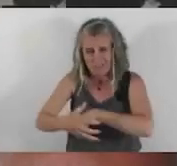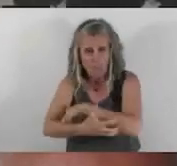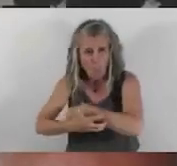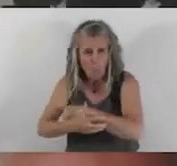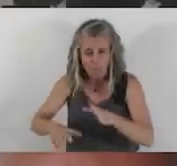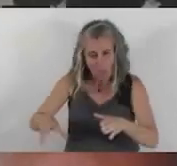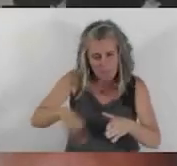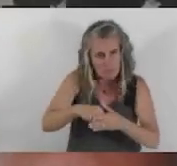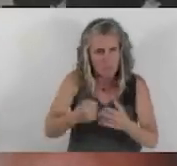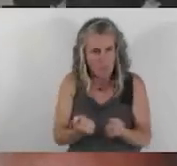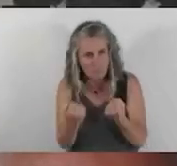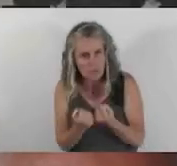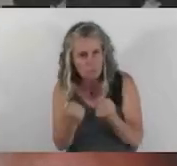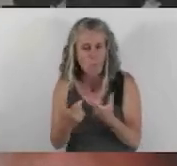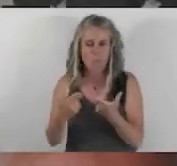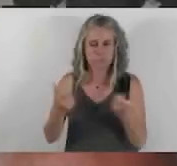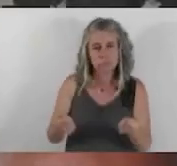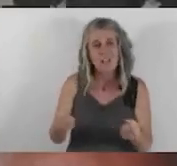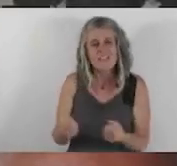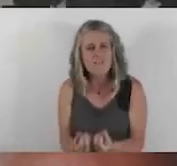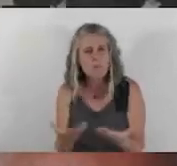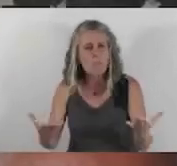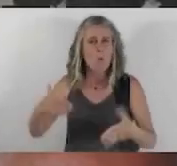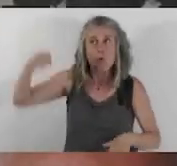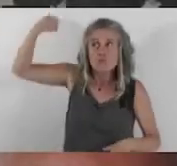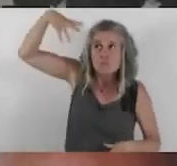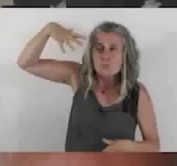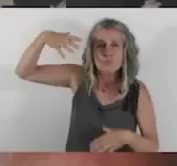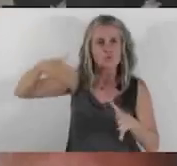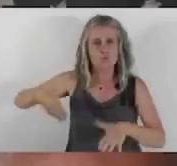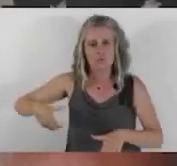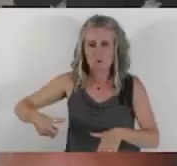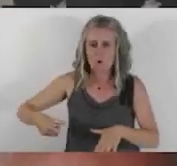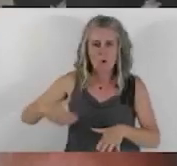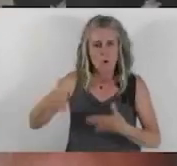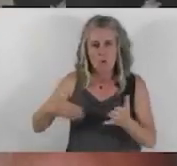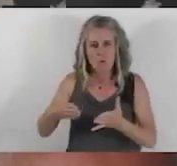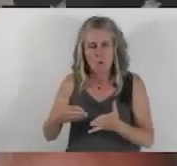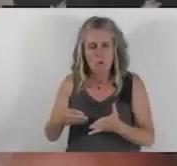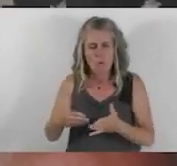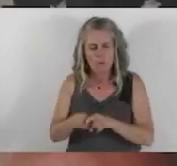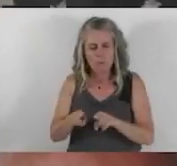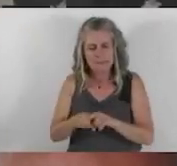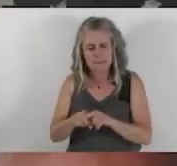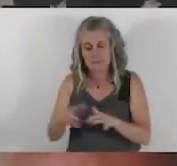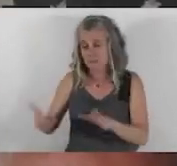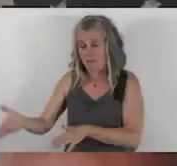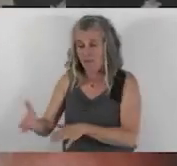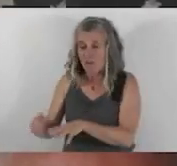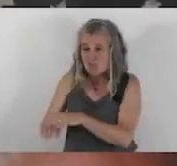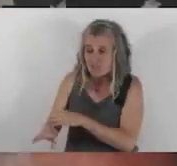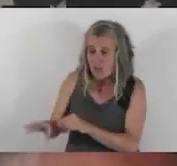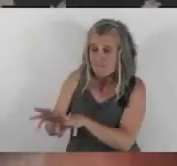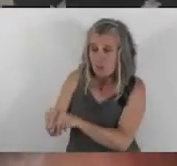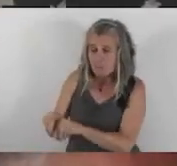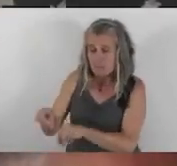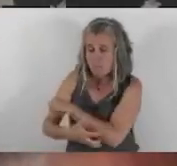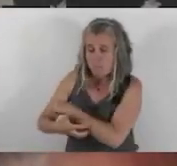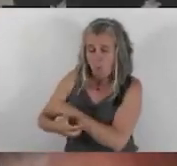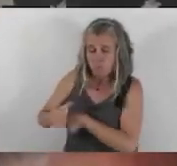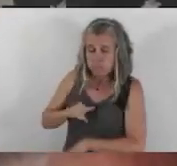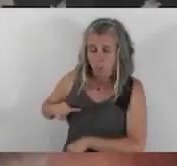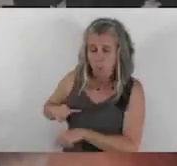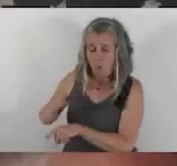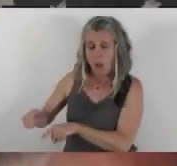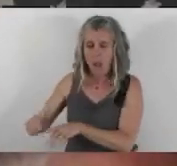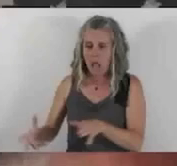précarité alimentaire, le développement de douches et de bagageries, et la mise en place de séjours de rupture pour les personnes en grande précarité. Ces rapports ont